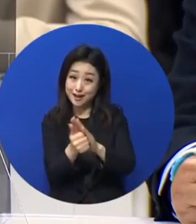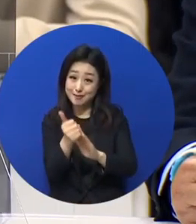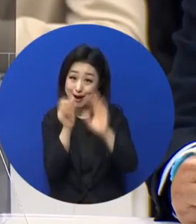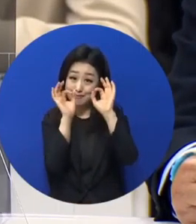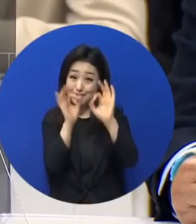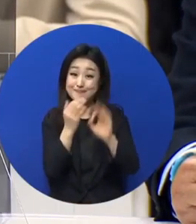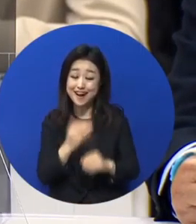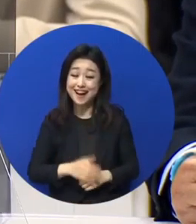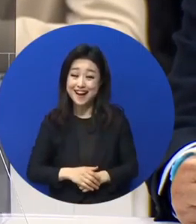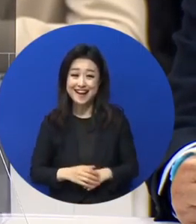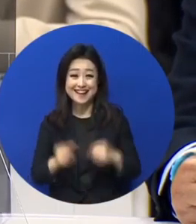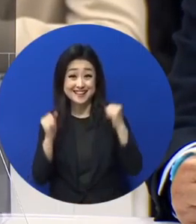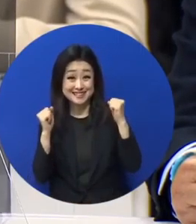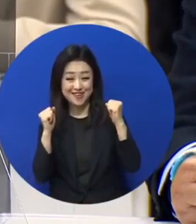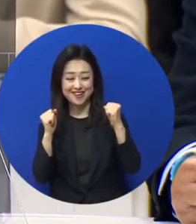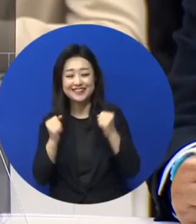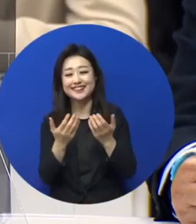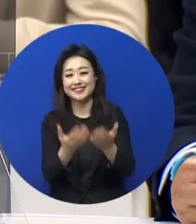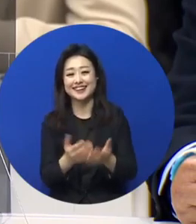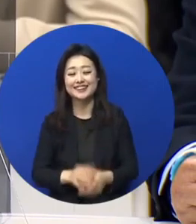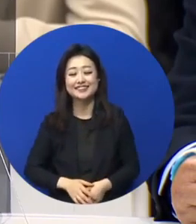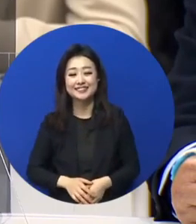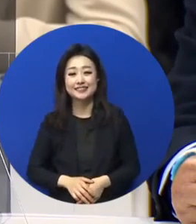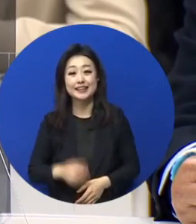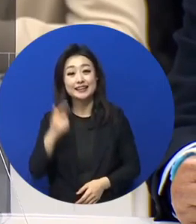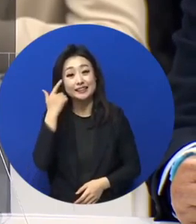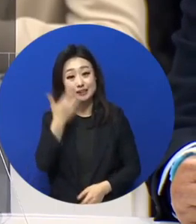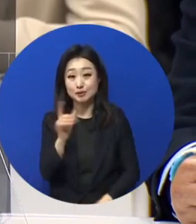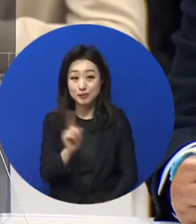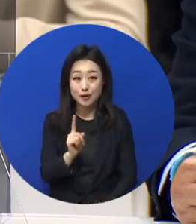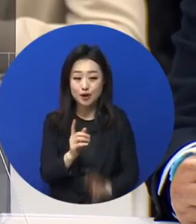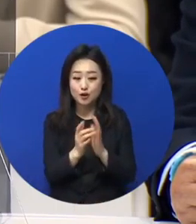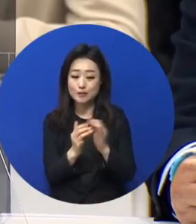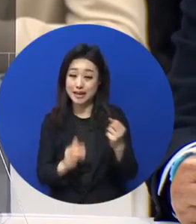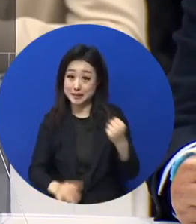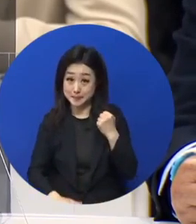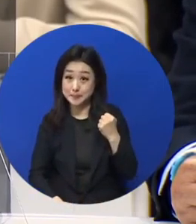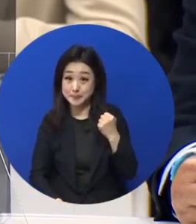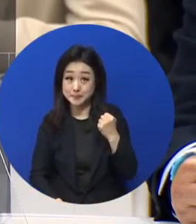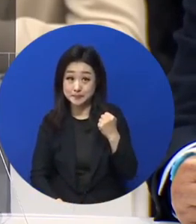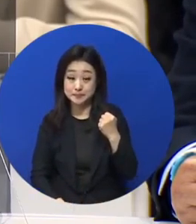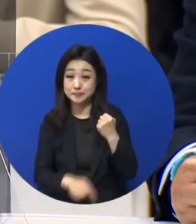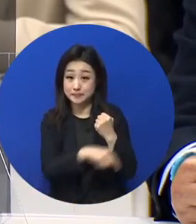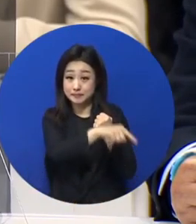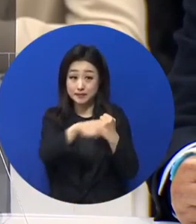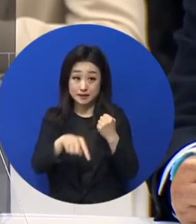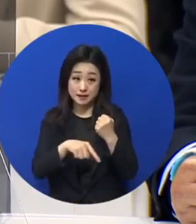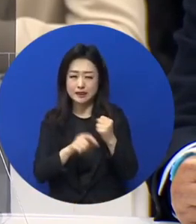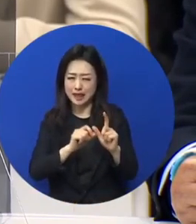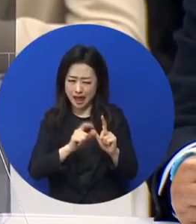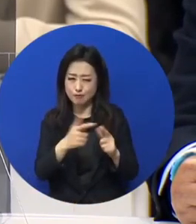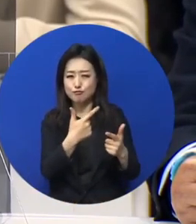보입니다. 응원하면서 질문하겠습니다. 그 국민의힘은 TK가 주류입니다.